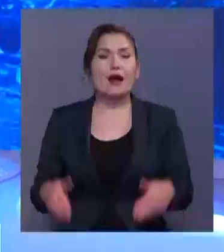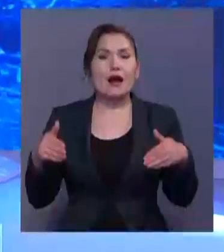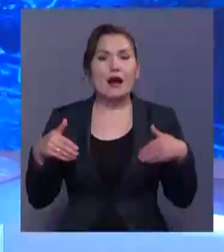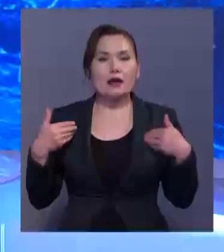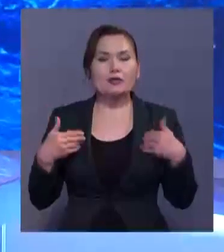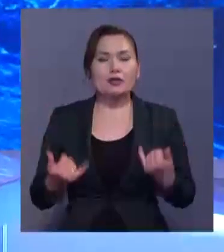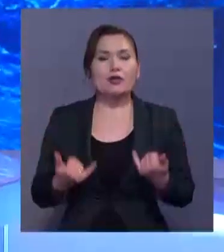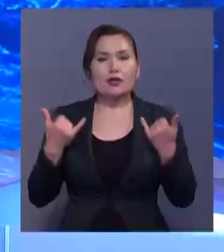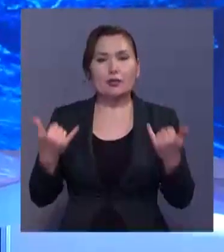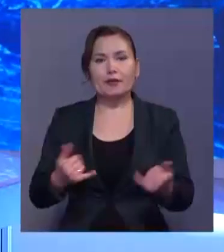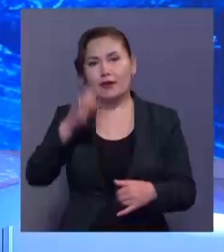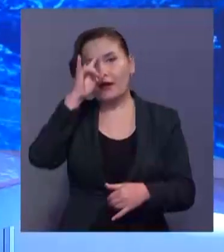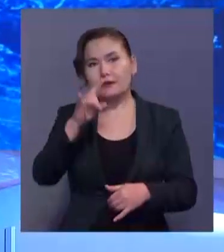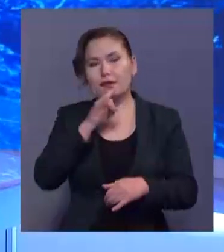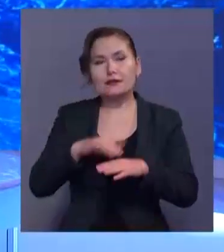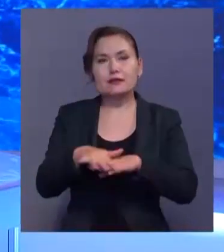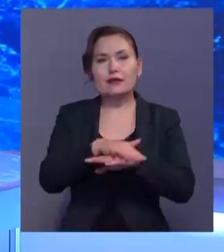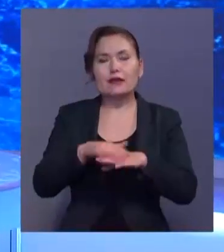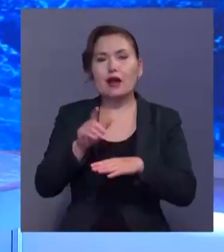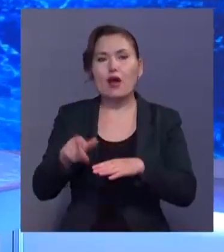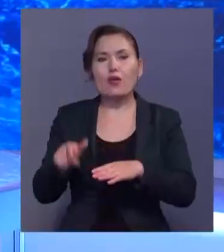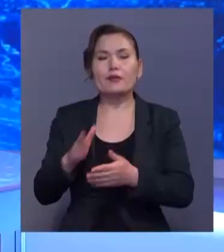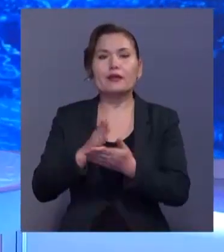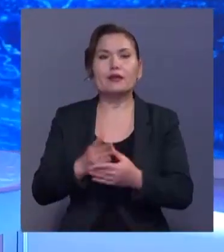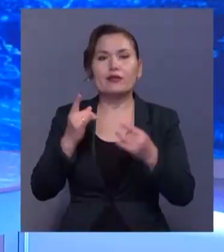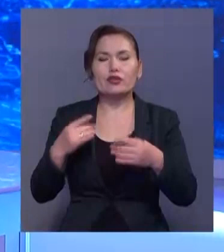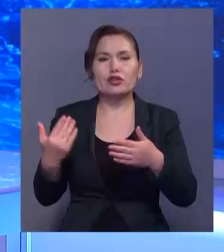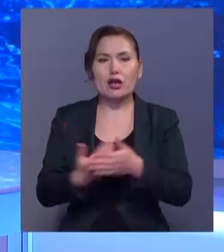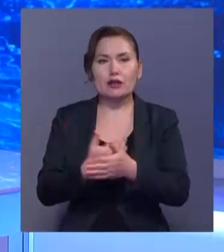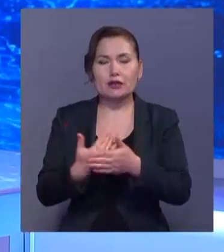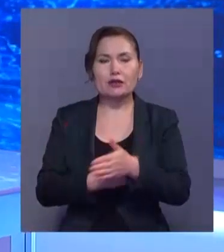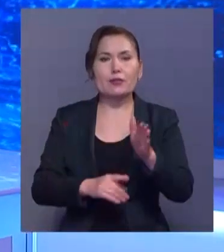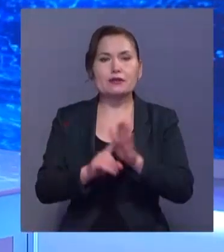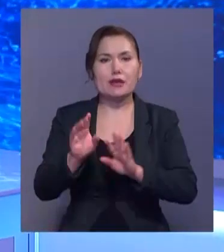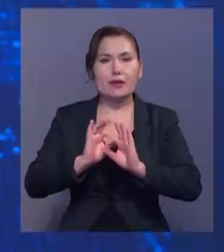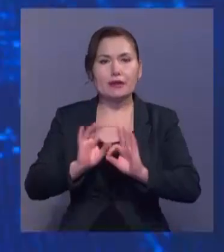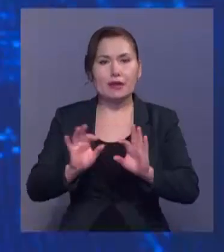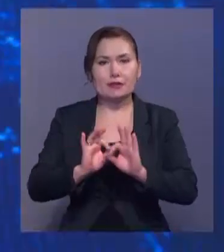Армысыздар, тікелей эфирде жаңалықтар уақыты. Сіздермен бірге Мақпал Асубайқызы және Самал Жантемір.